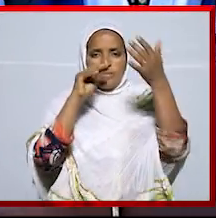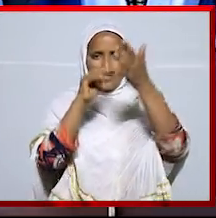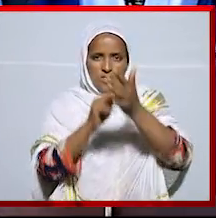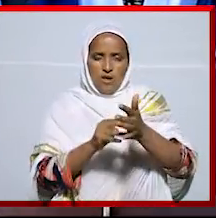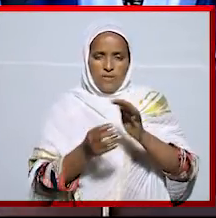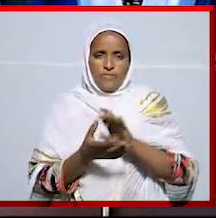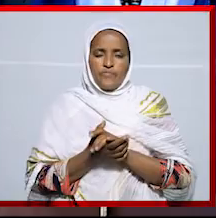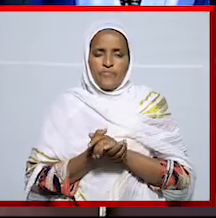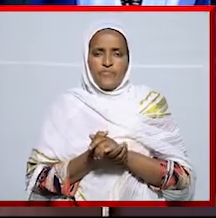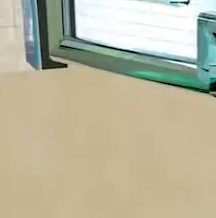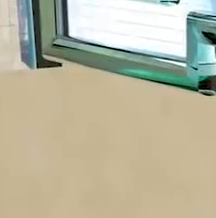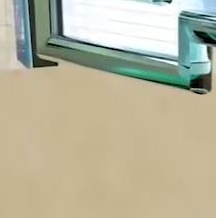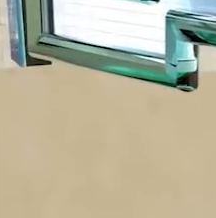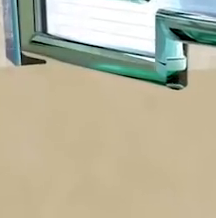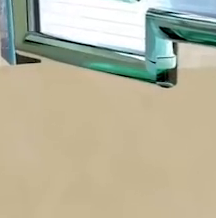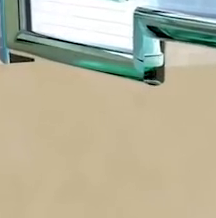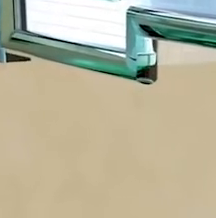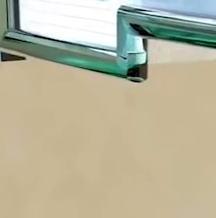ማየት ምርጫ ይ